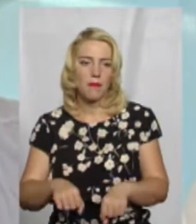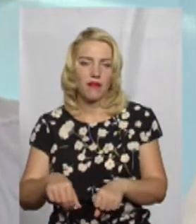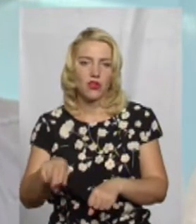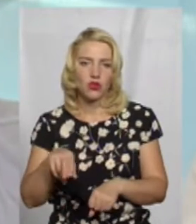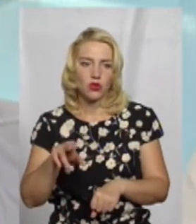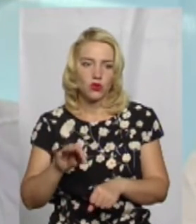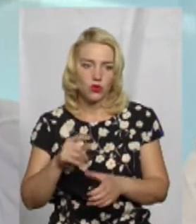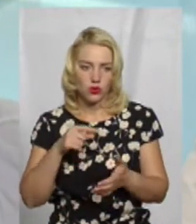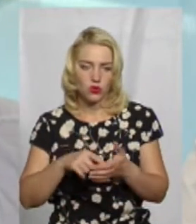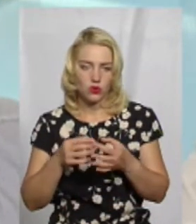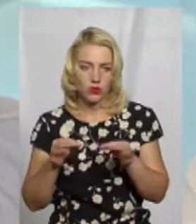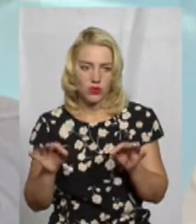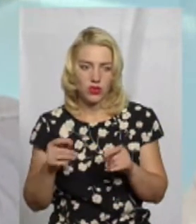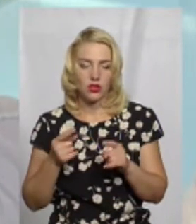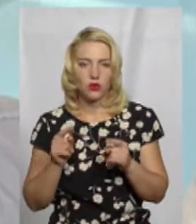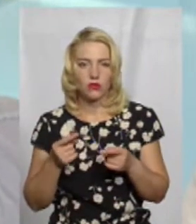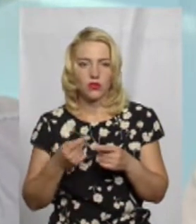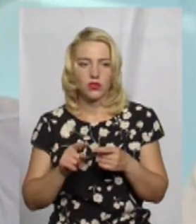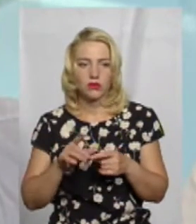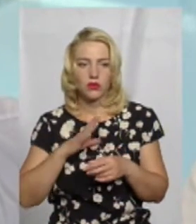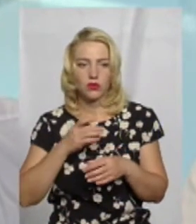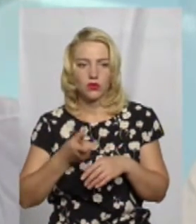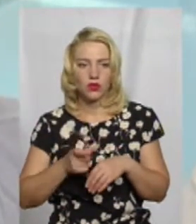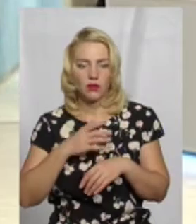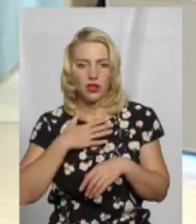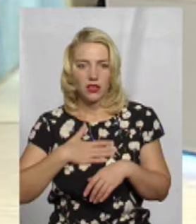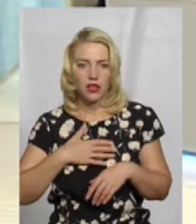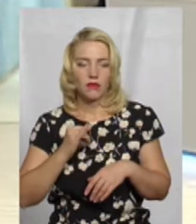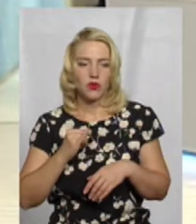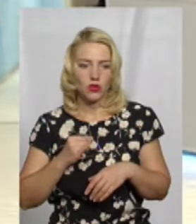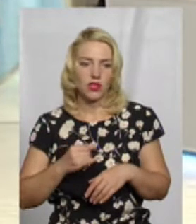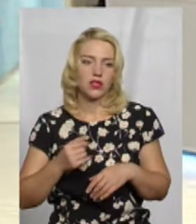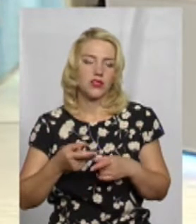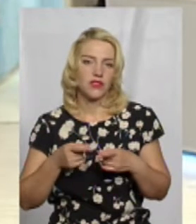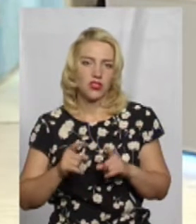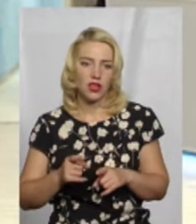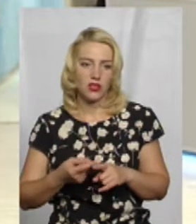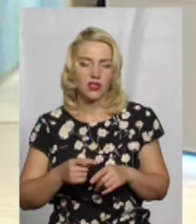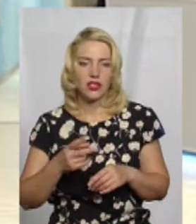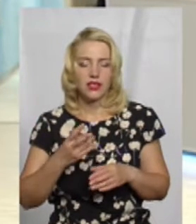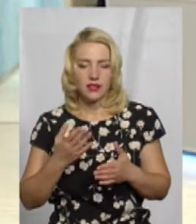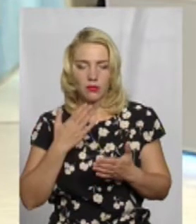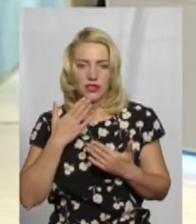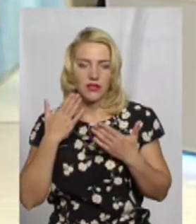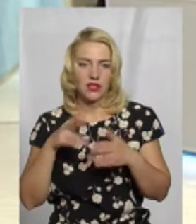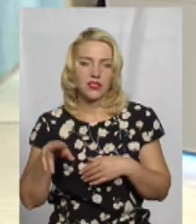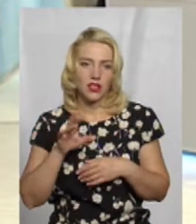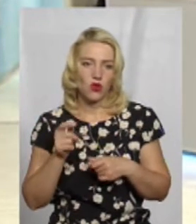щодо доступності. Тому це було дуже приємно. Ну, звичайно, звертатись треба до